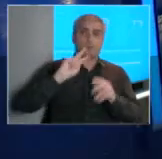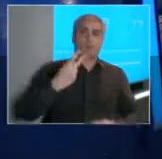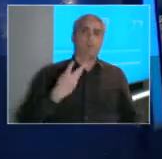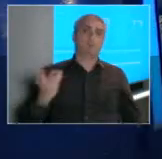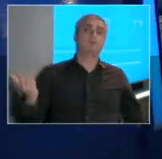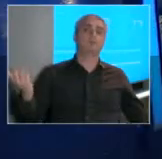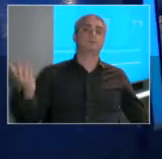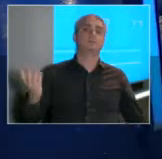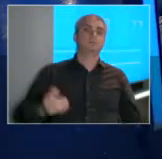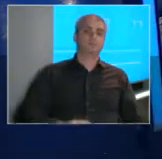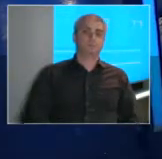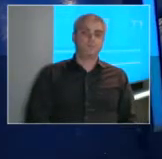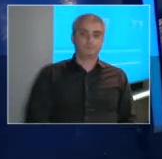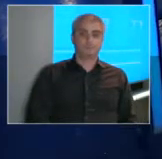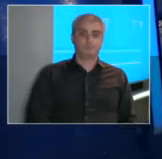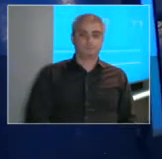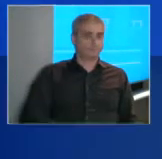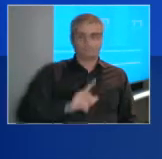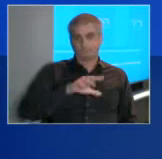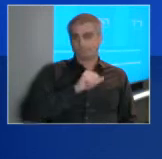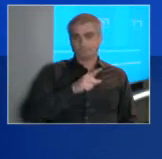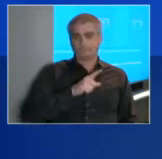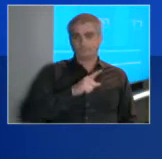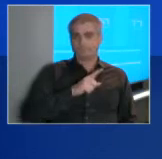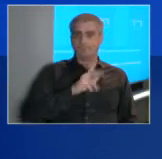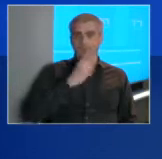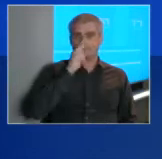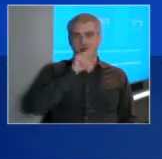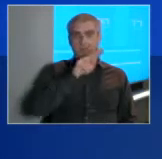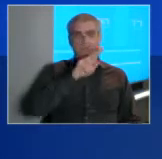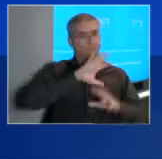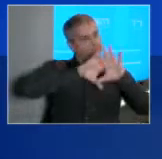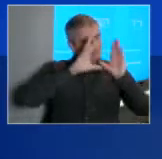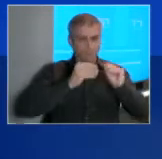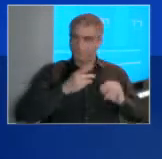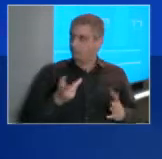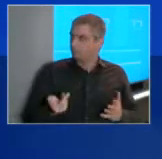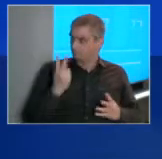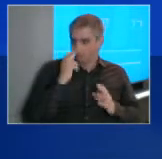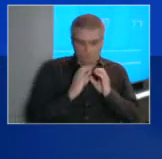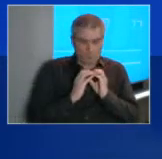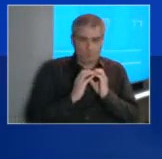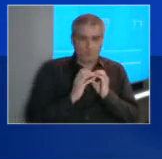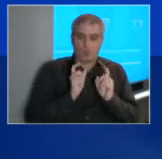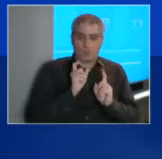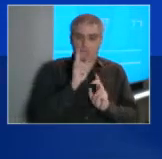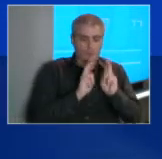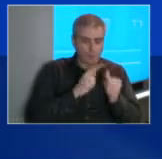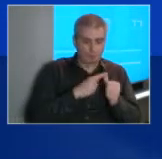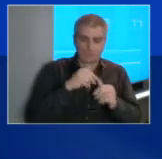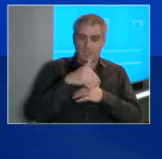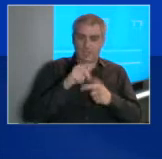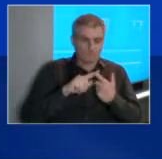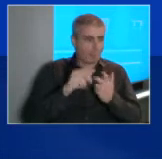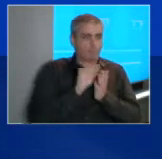שוב. אבל אני חושב שהם לא לוקחים פה, הם לא מסתכלים על התמונה בהכרח. נתוני המקרו, אתה יודע, חוב תוצר, אבטלה,